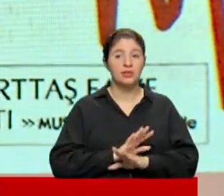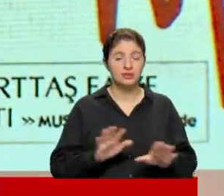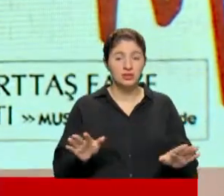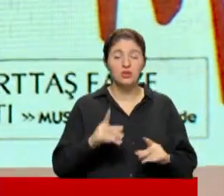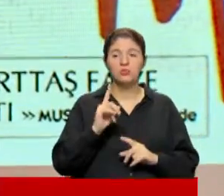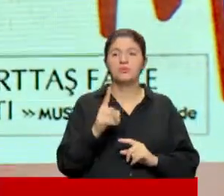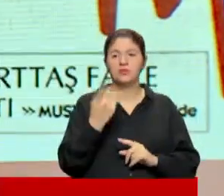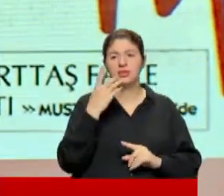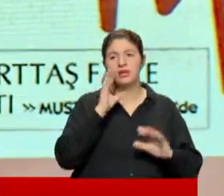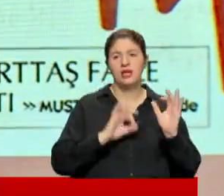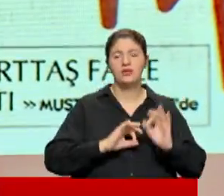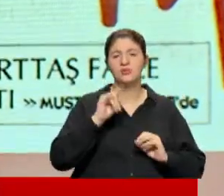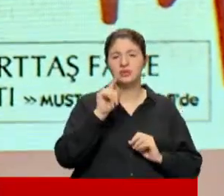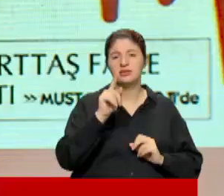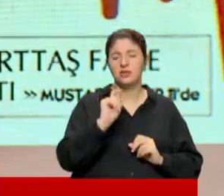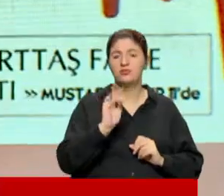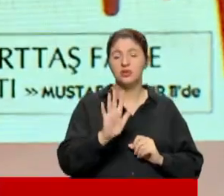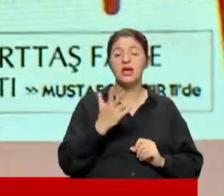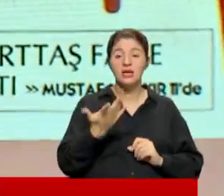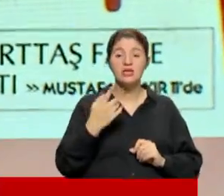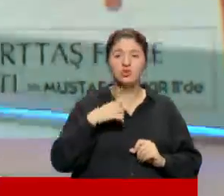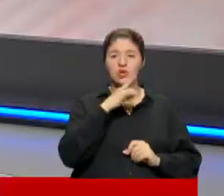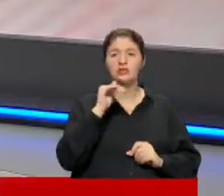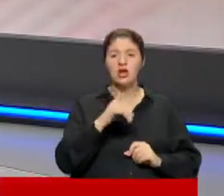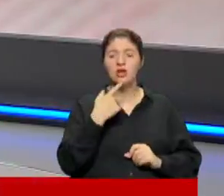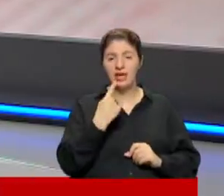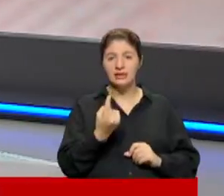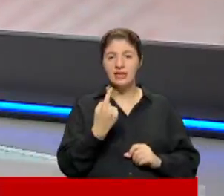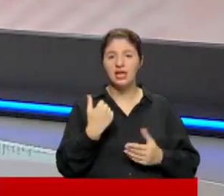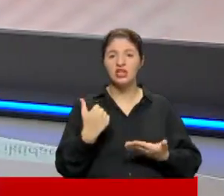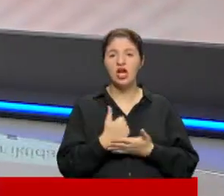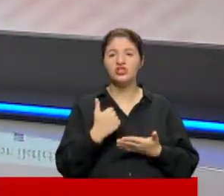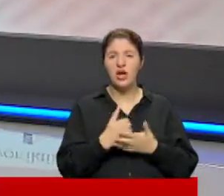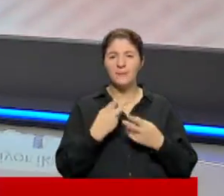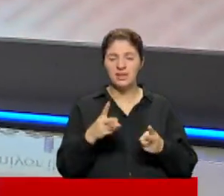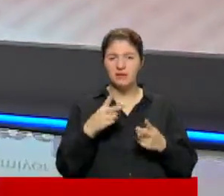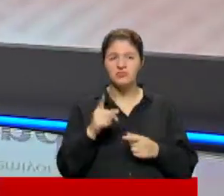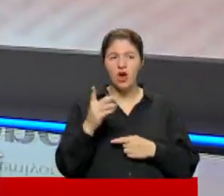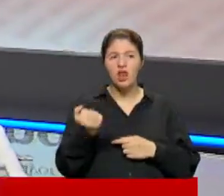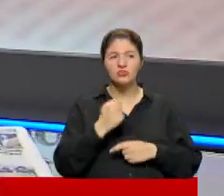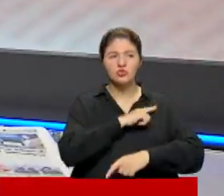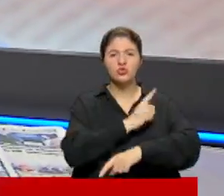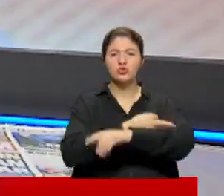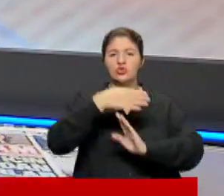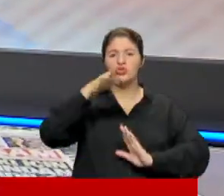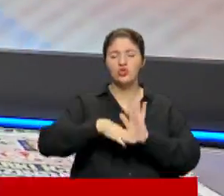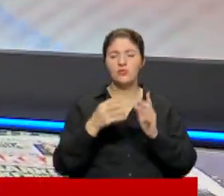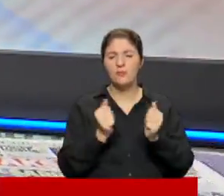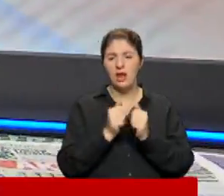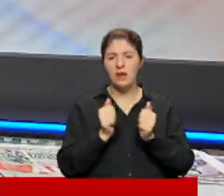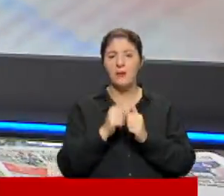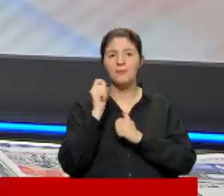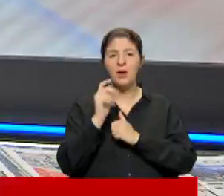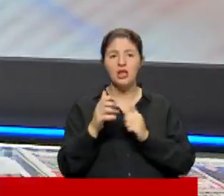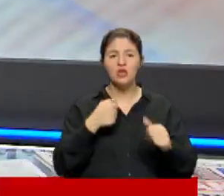bunun bir değerlendirmesini sizden yapacağız Hani zor geliyor derken geçinebilmek bu alım gücünün düşmesiyle birlikte